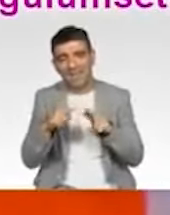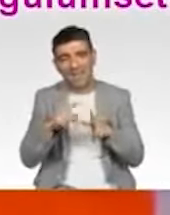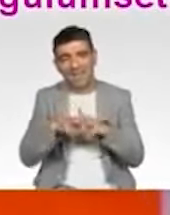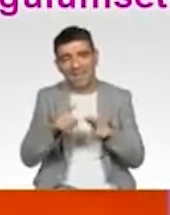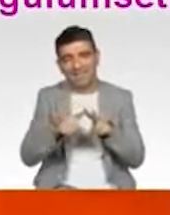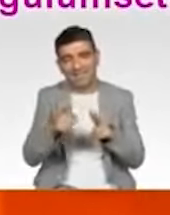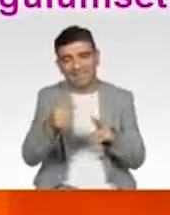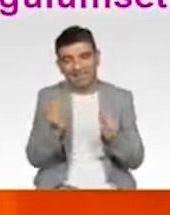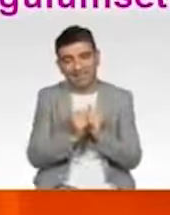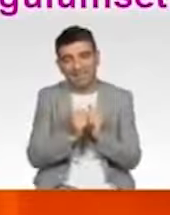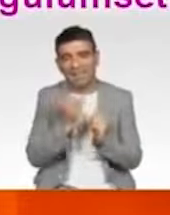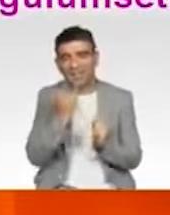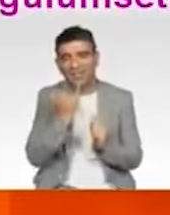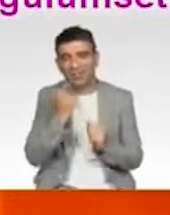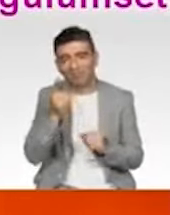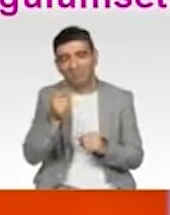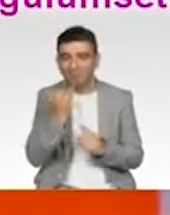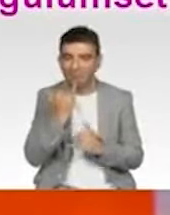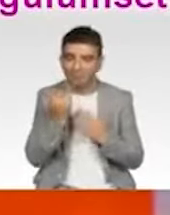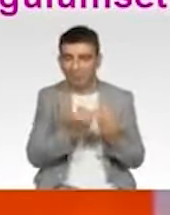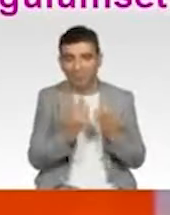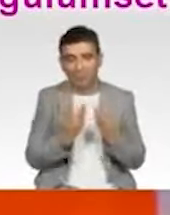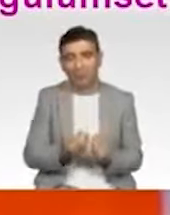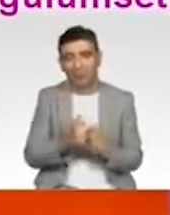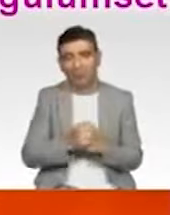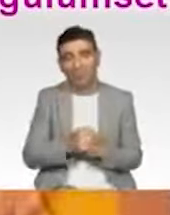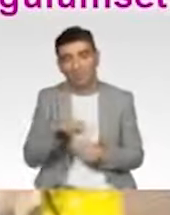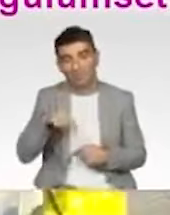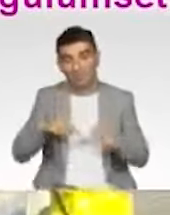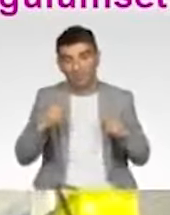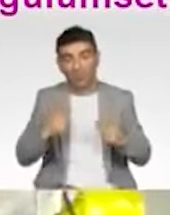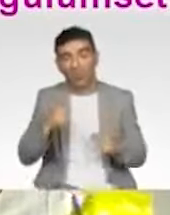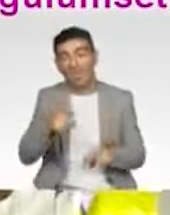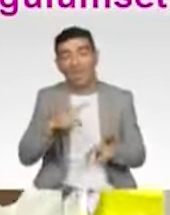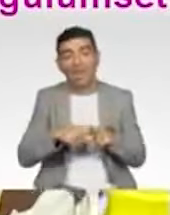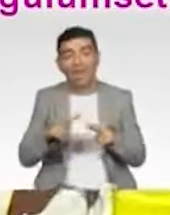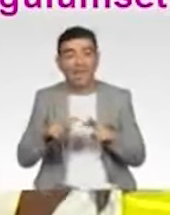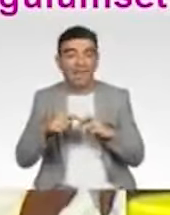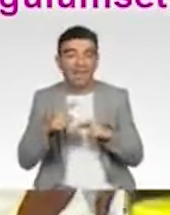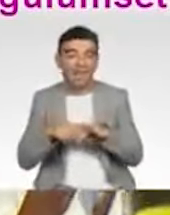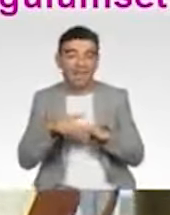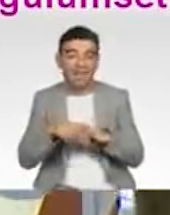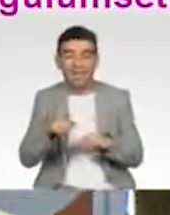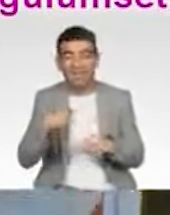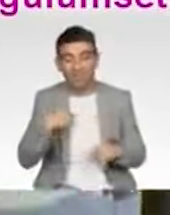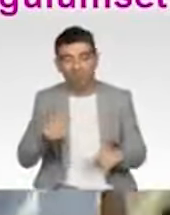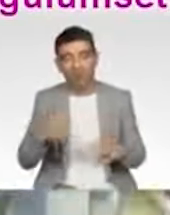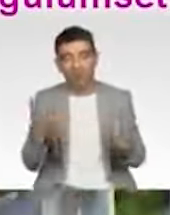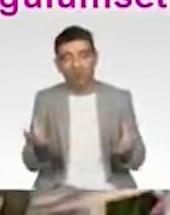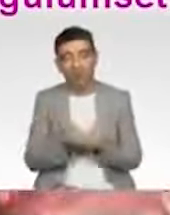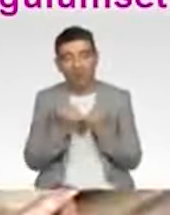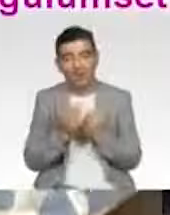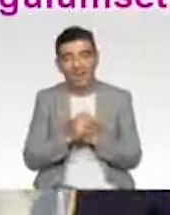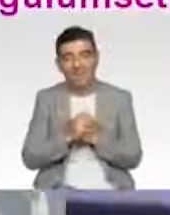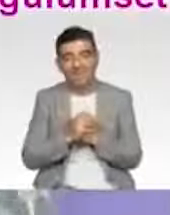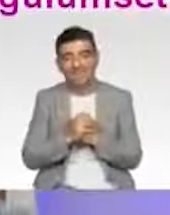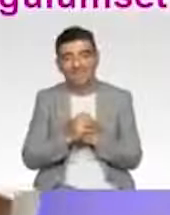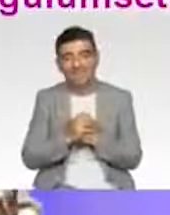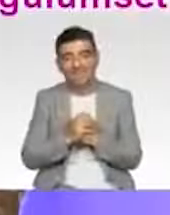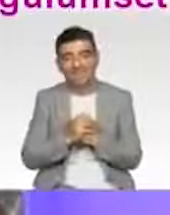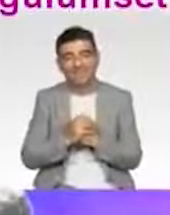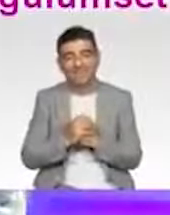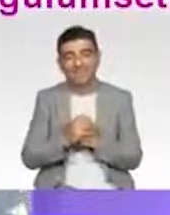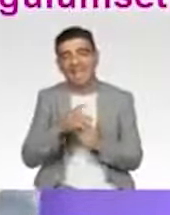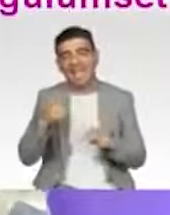Belki perşembe günü o anları bir daha göstereyim. Paylaşın, evet. Burada Emrah, neyse bizim şeyimizi kurtardın. Ya evlilik teklifi almadım yazmışlar.